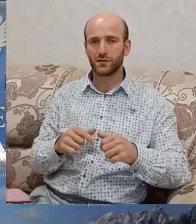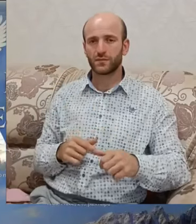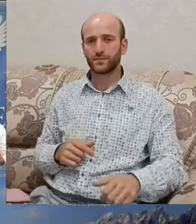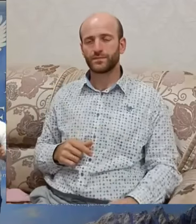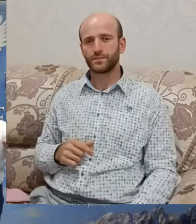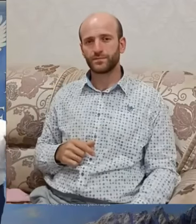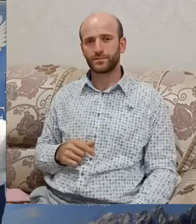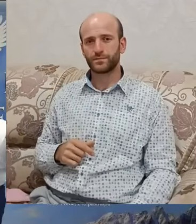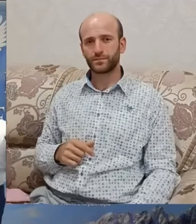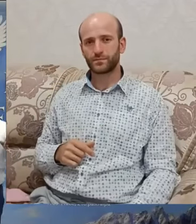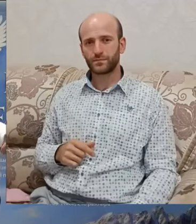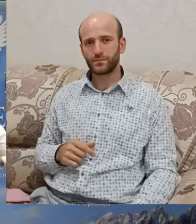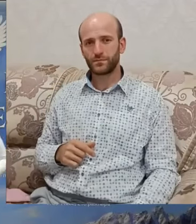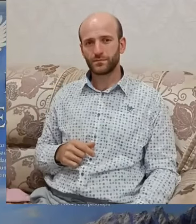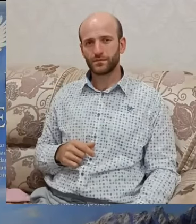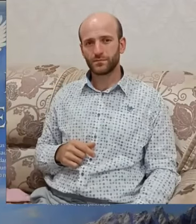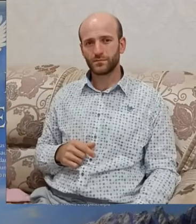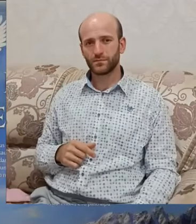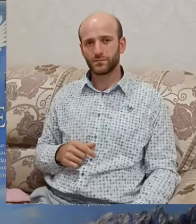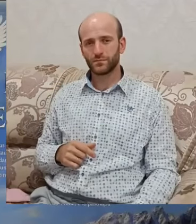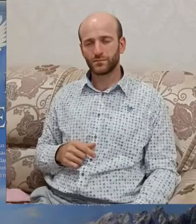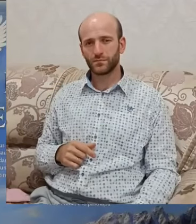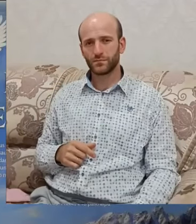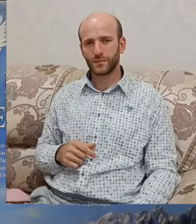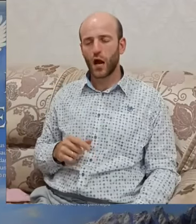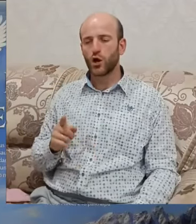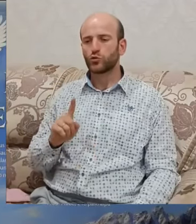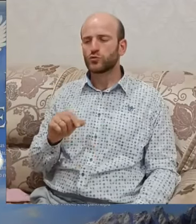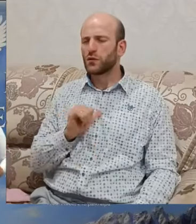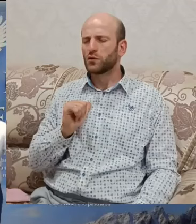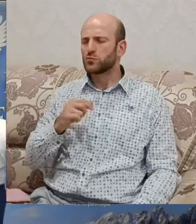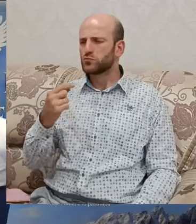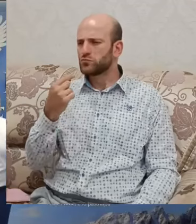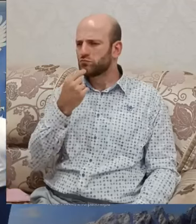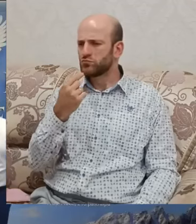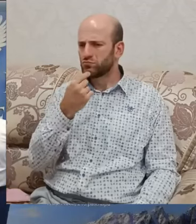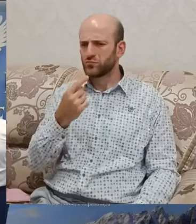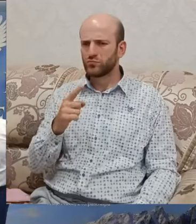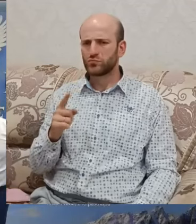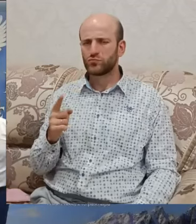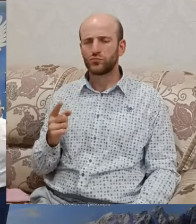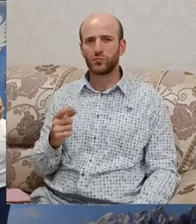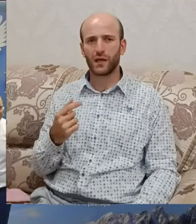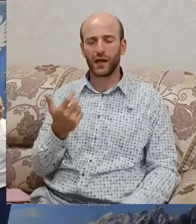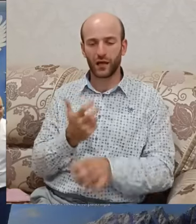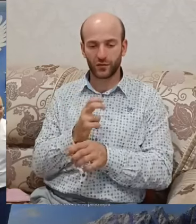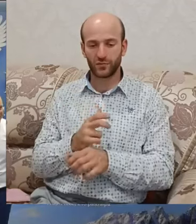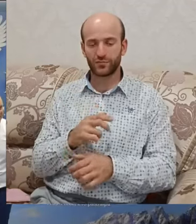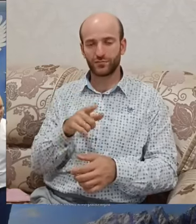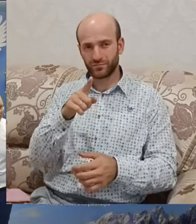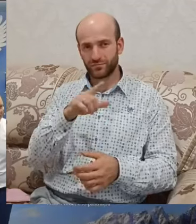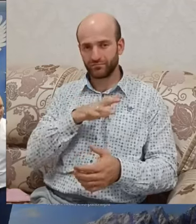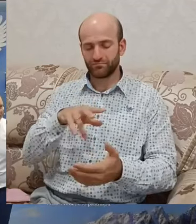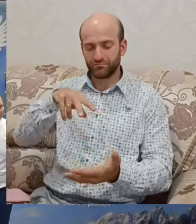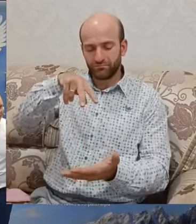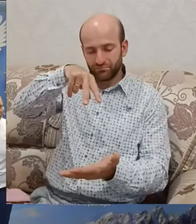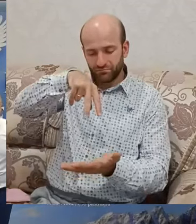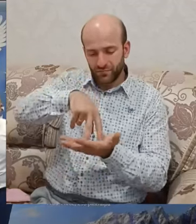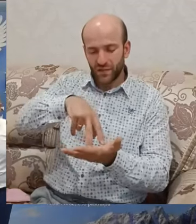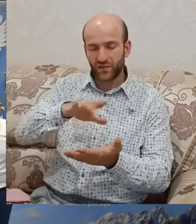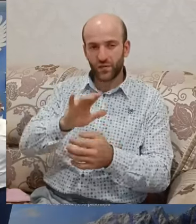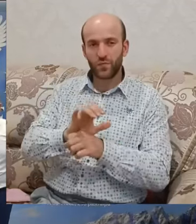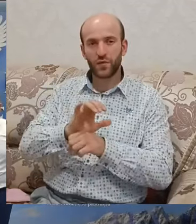дозрелость. Kas yra sunkiausia? Что самое тяжело? Būti žinioje. Это быть в послании.